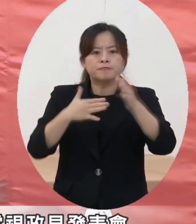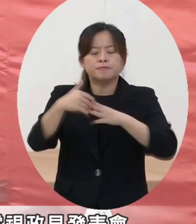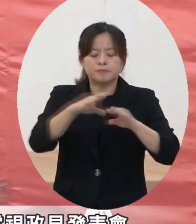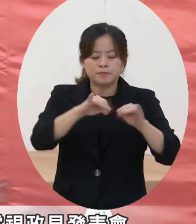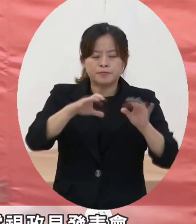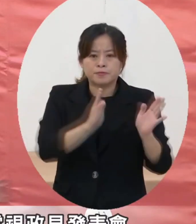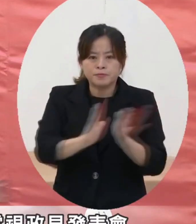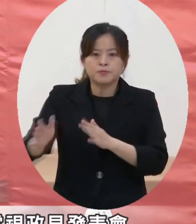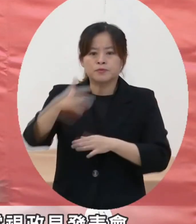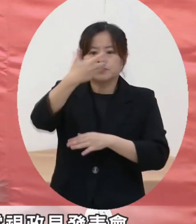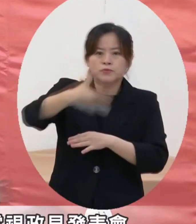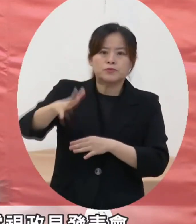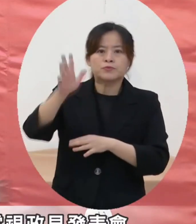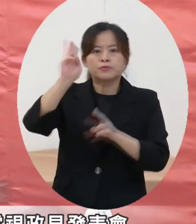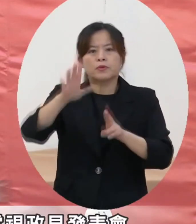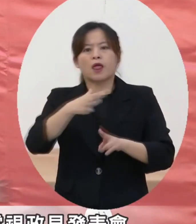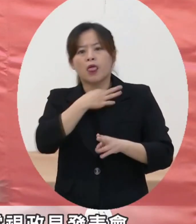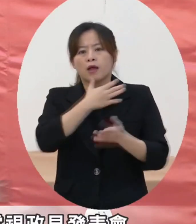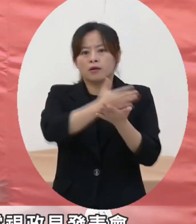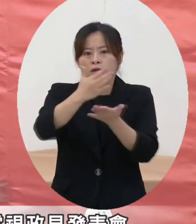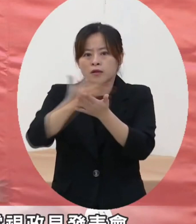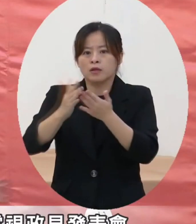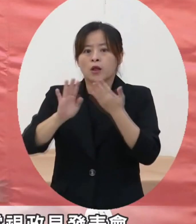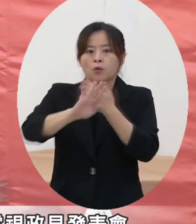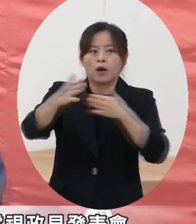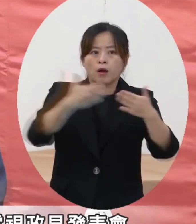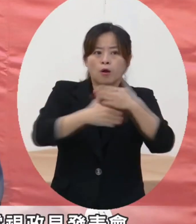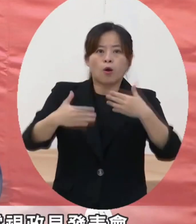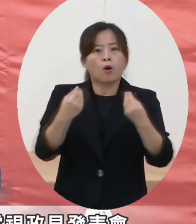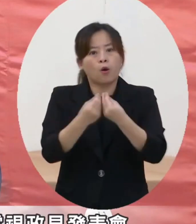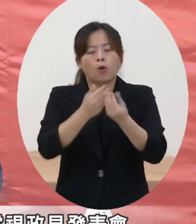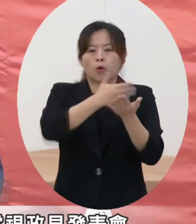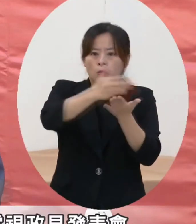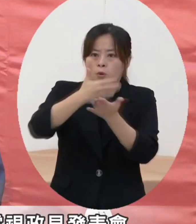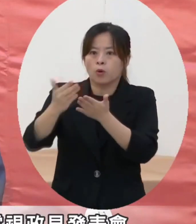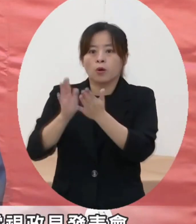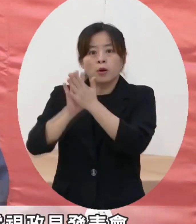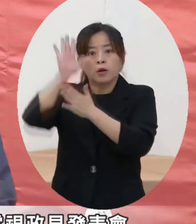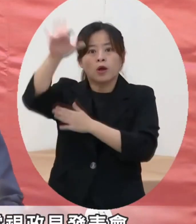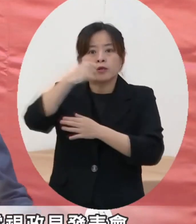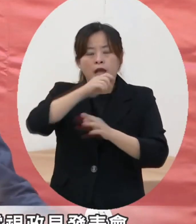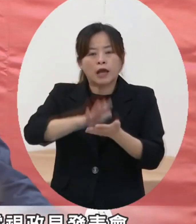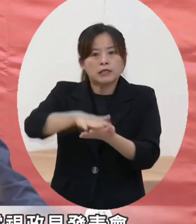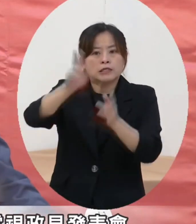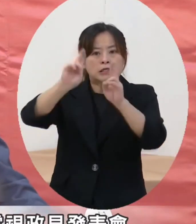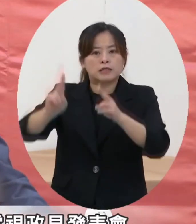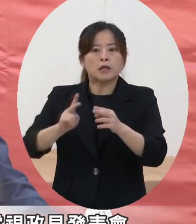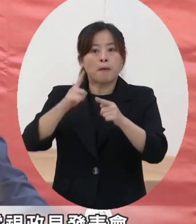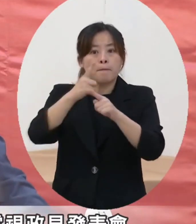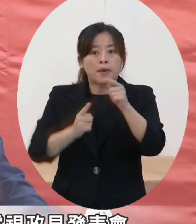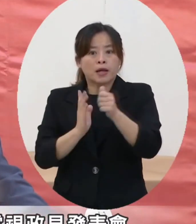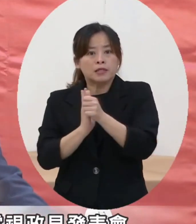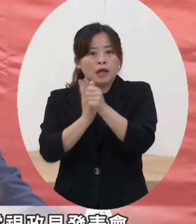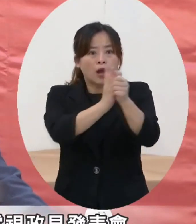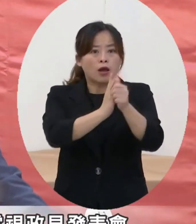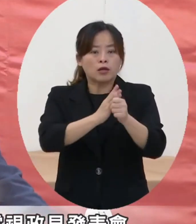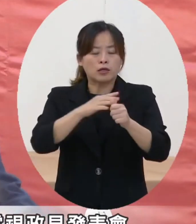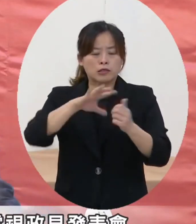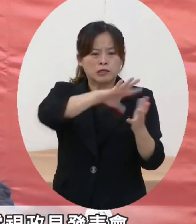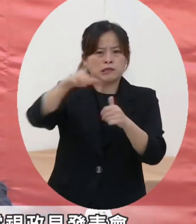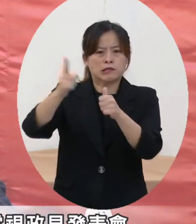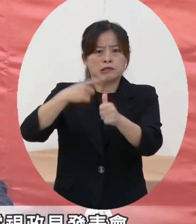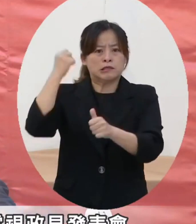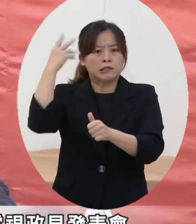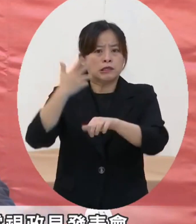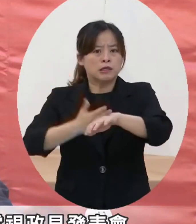题，解决水与电的问题，解决连外交通的问题。未来台积电将引进半导体，全世界最先进的技